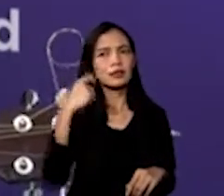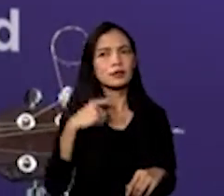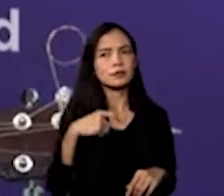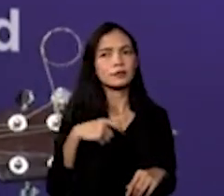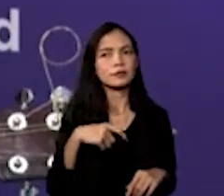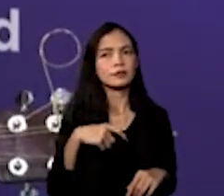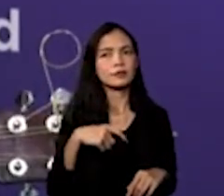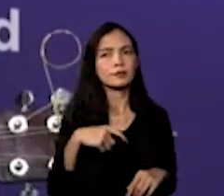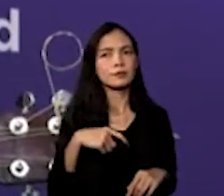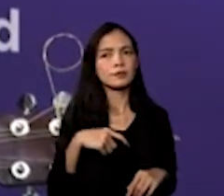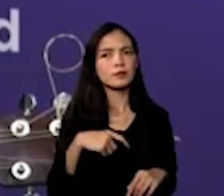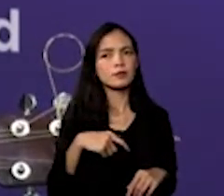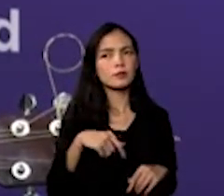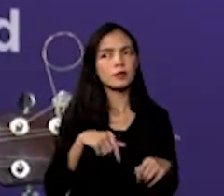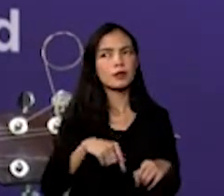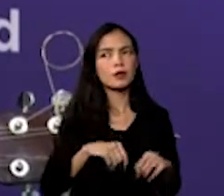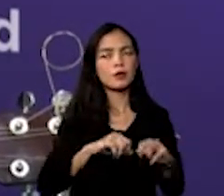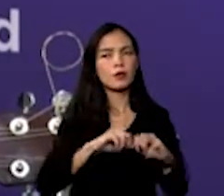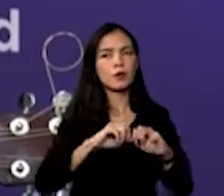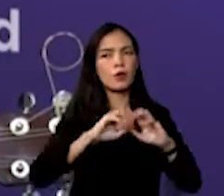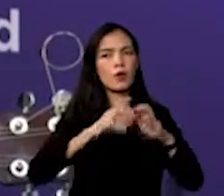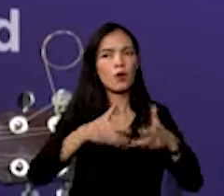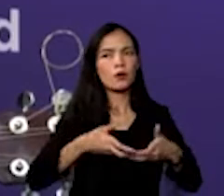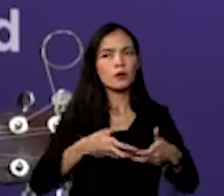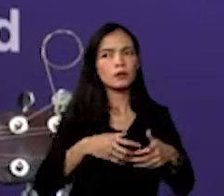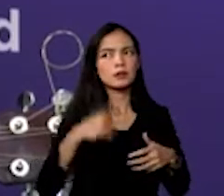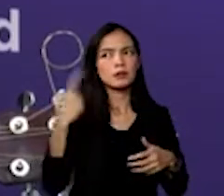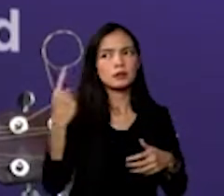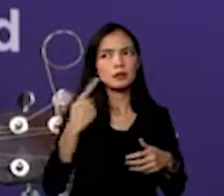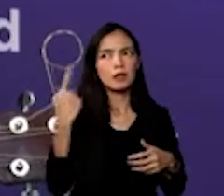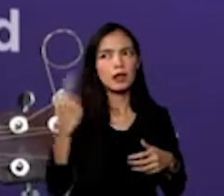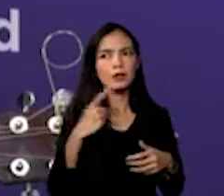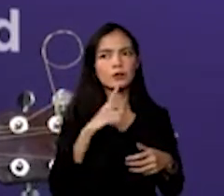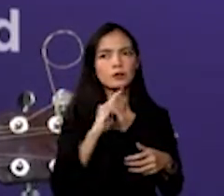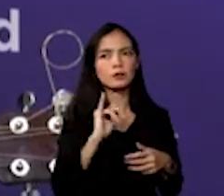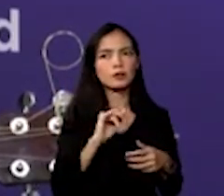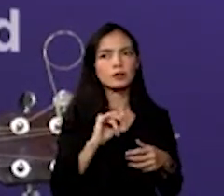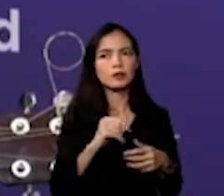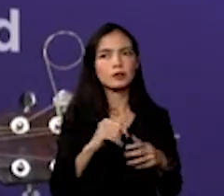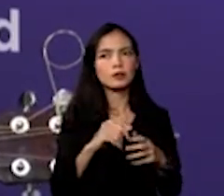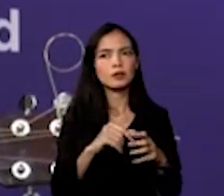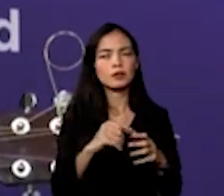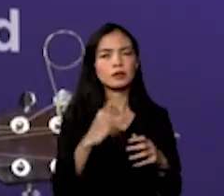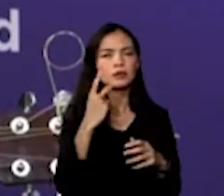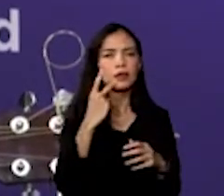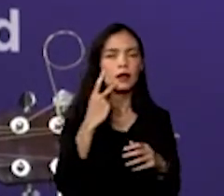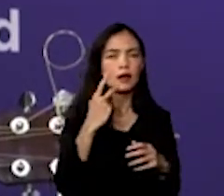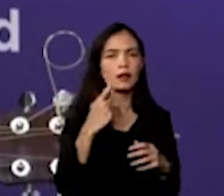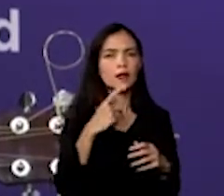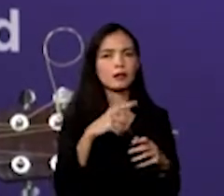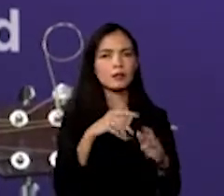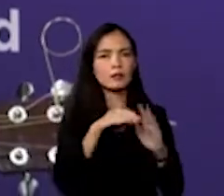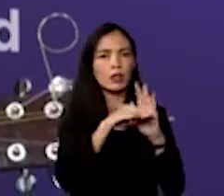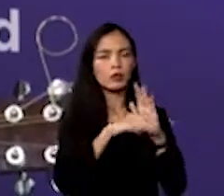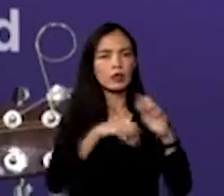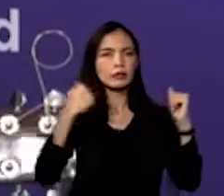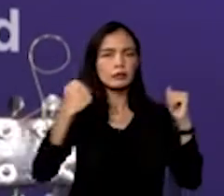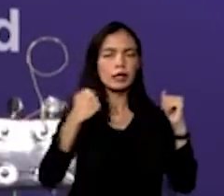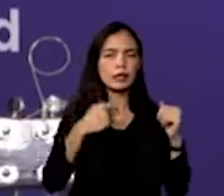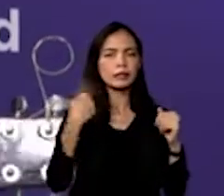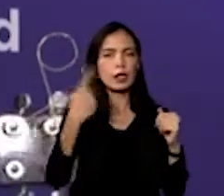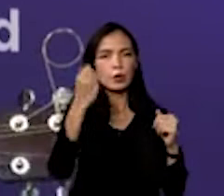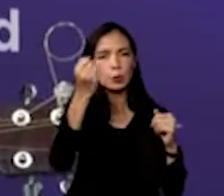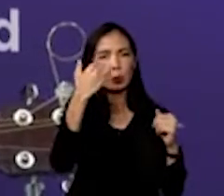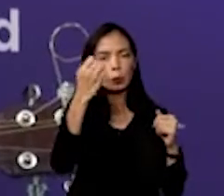apalagi di saat pandemi kayak gini dia yang selalu ngingetin kita buat jaga protokol terus selalu mengingatkan kita untuk